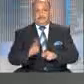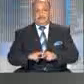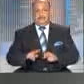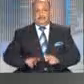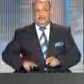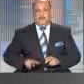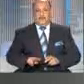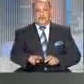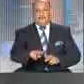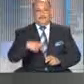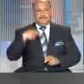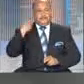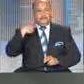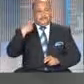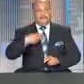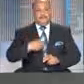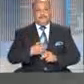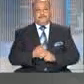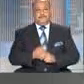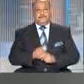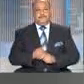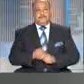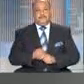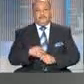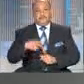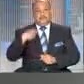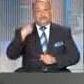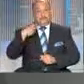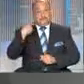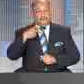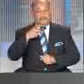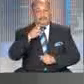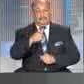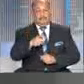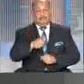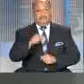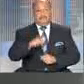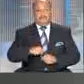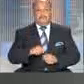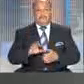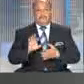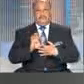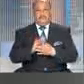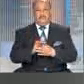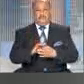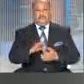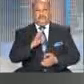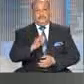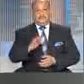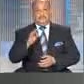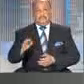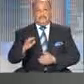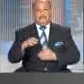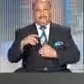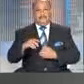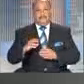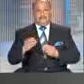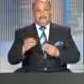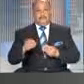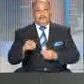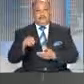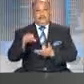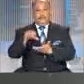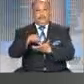9 جانفي 2014 لسلطة الإشراف ممثلة في السيد وزير النقل، وتم التجاوب معنا ثميكا معنا شوي يعني وفهم